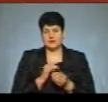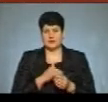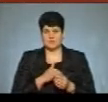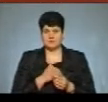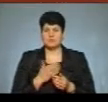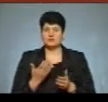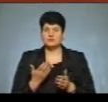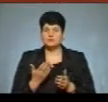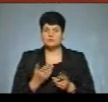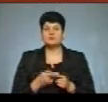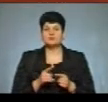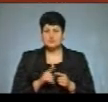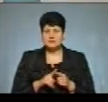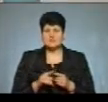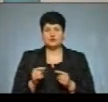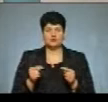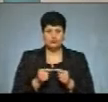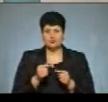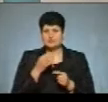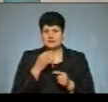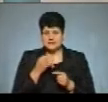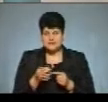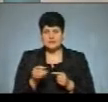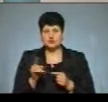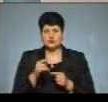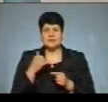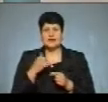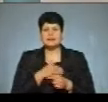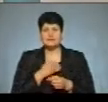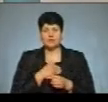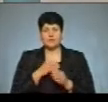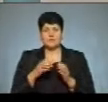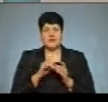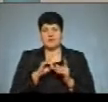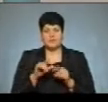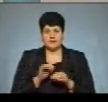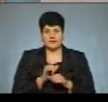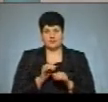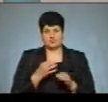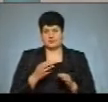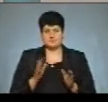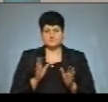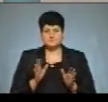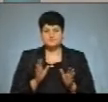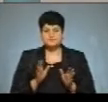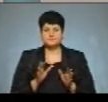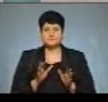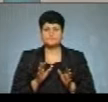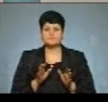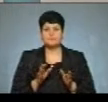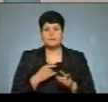тіла. Тому однозначно сказати, що на температури бригада вже не виїжджає – ні. Ну, якщо, знаєте, ми